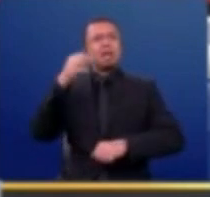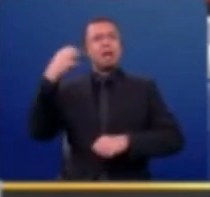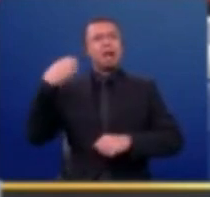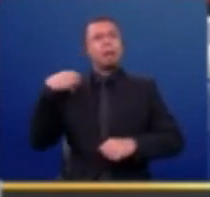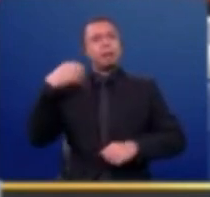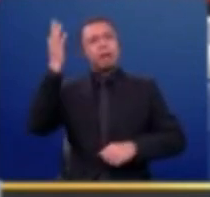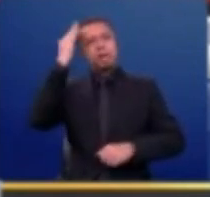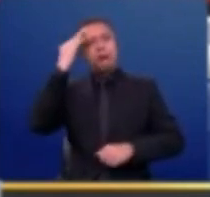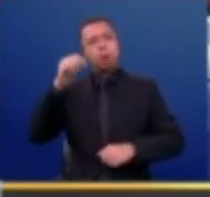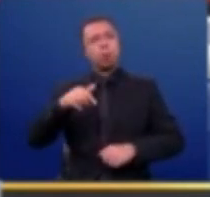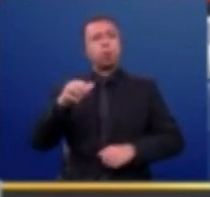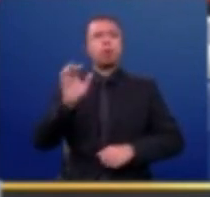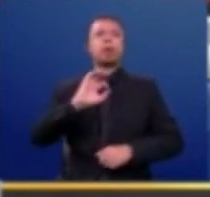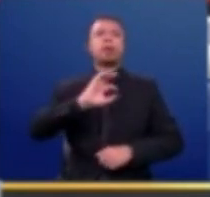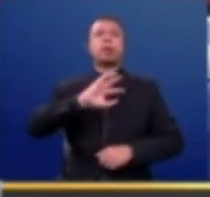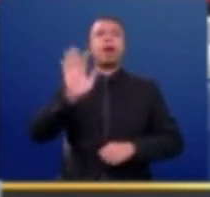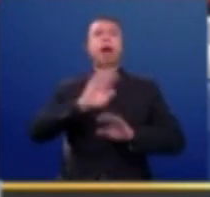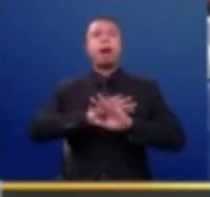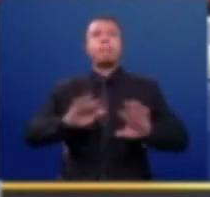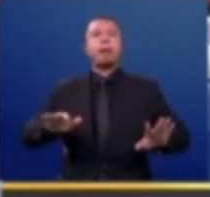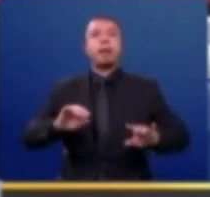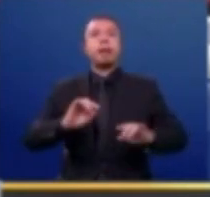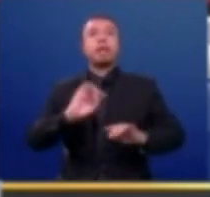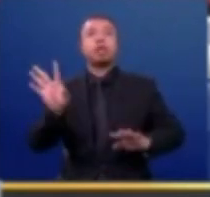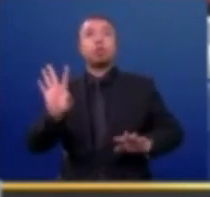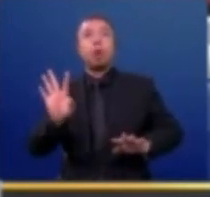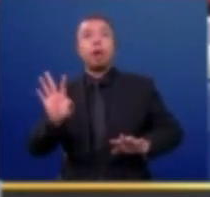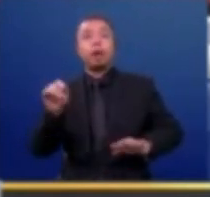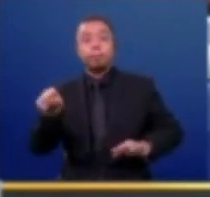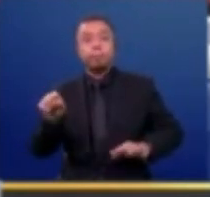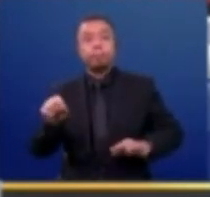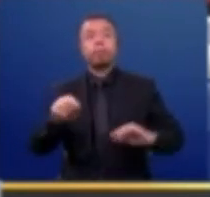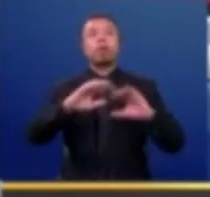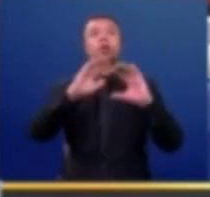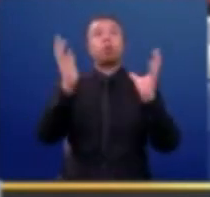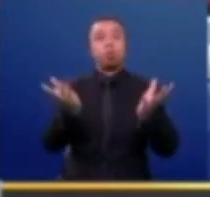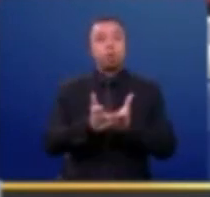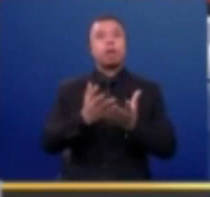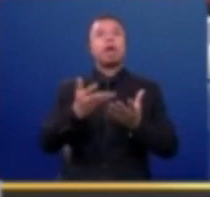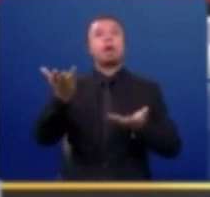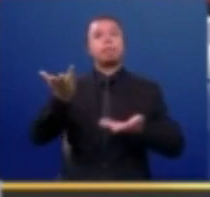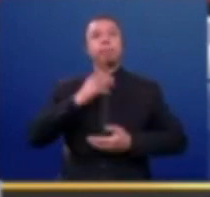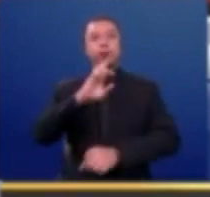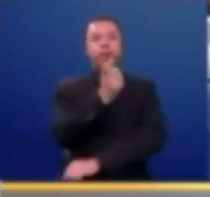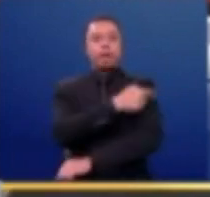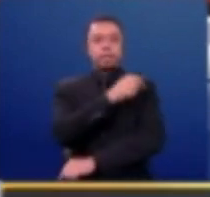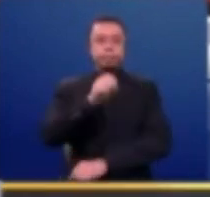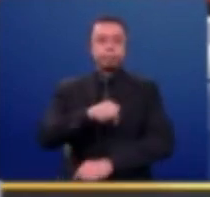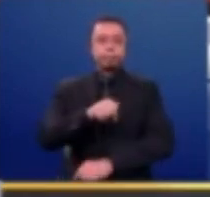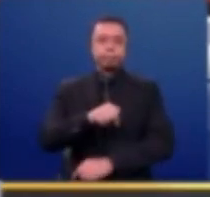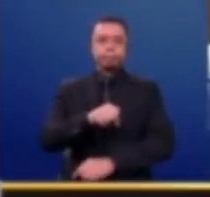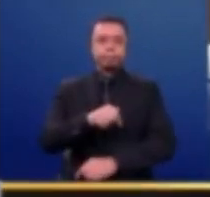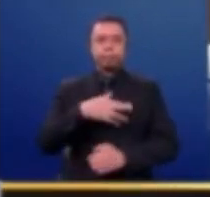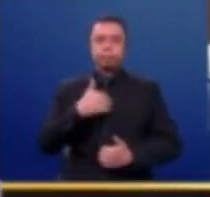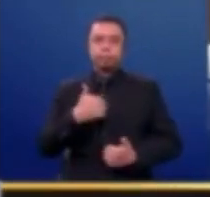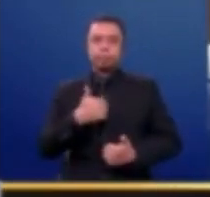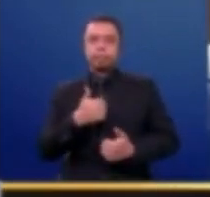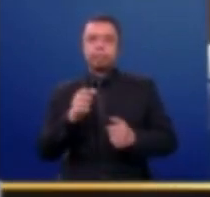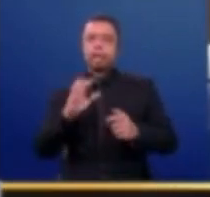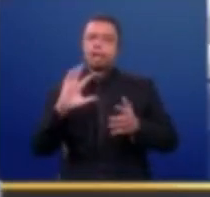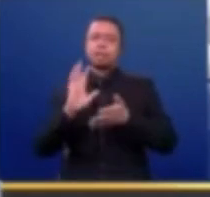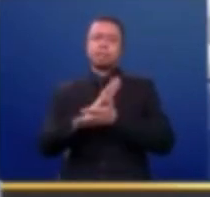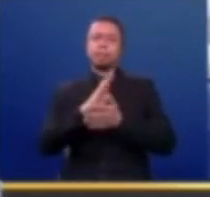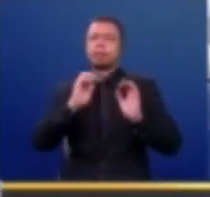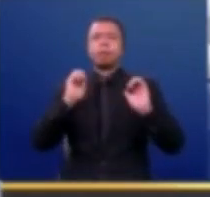bahwa tidak akan aman kecuali kalau memang the rest of the world juga divaksinasi. Jadi bisa dibilang momentum yang sempurna